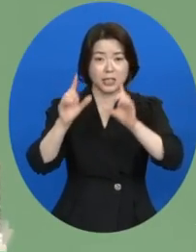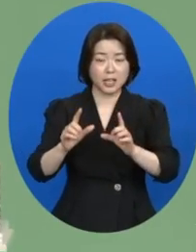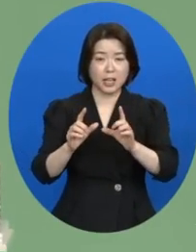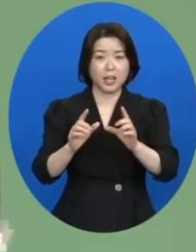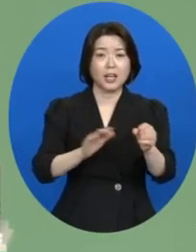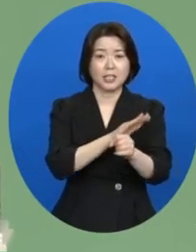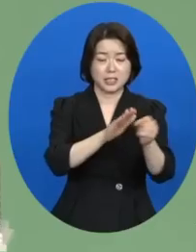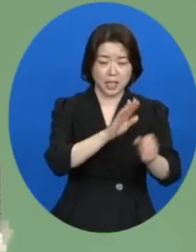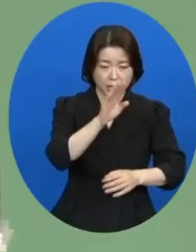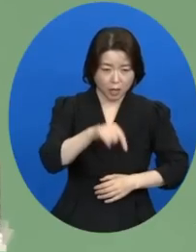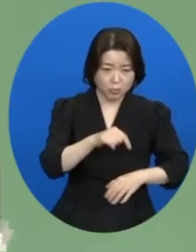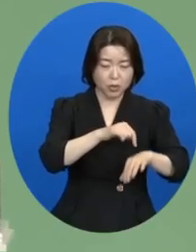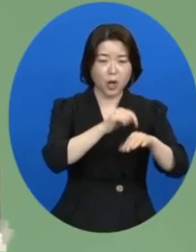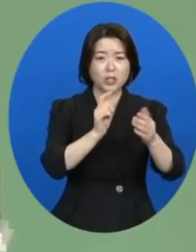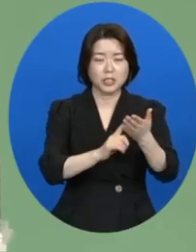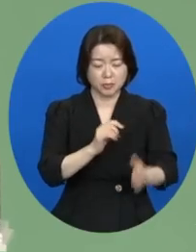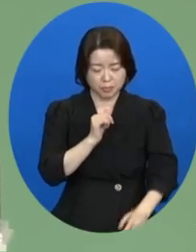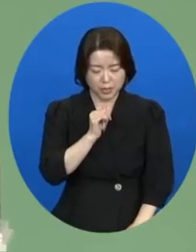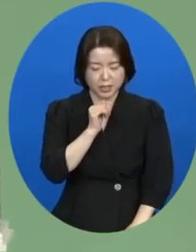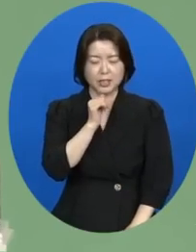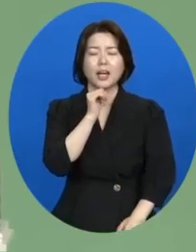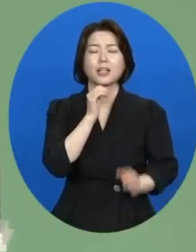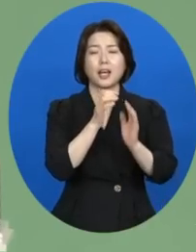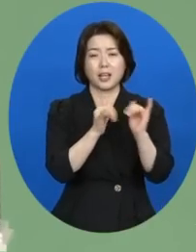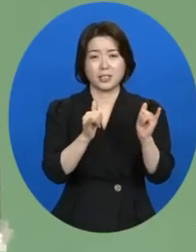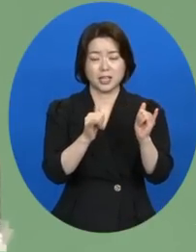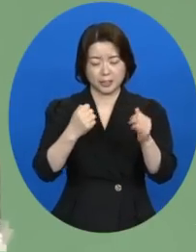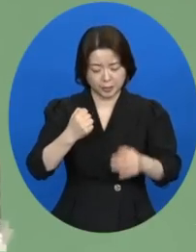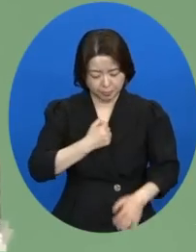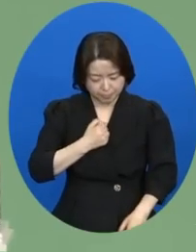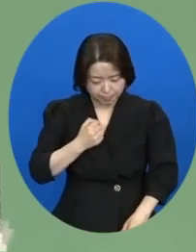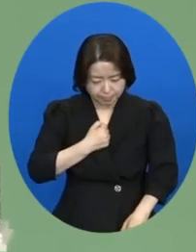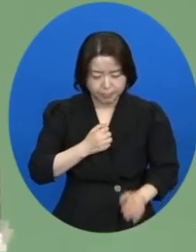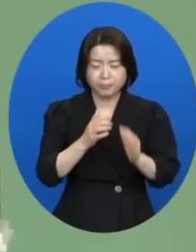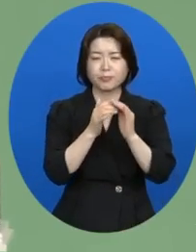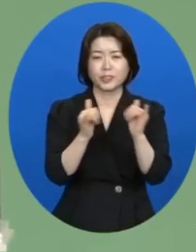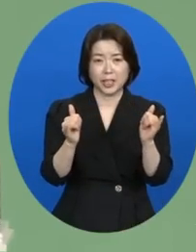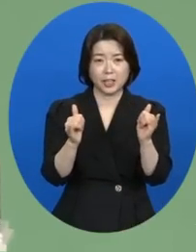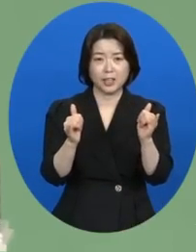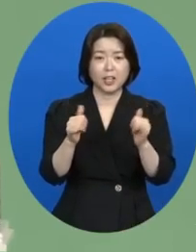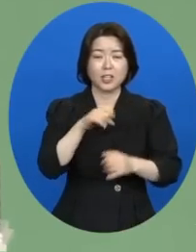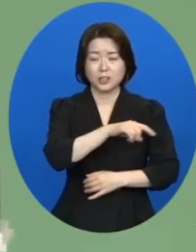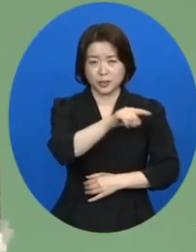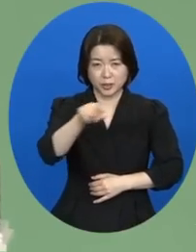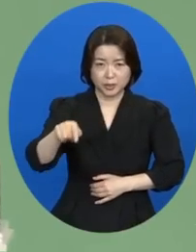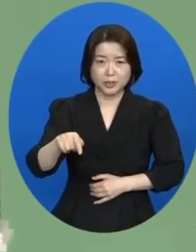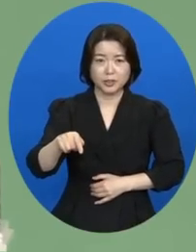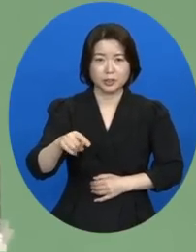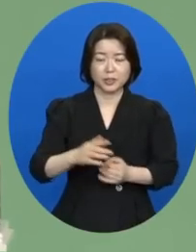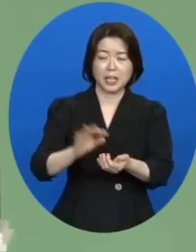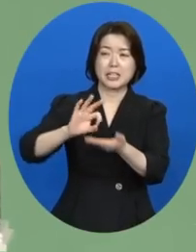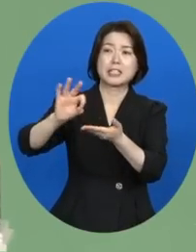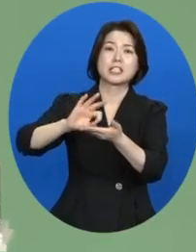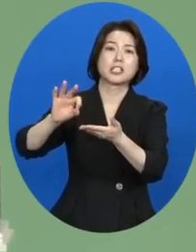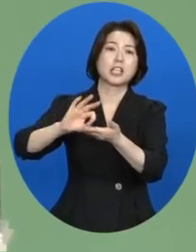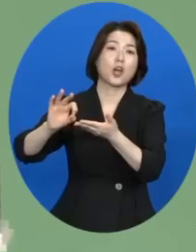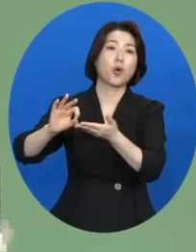사랑부의 심령이 갓난 자, 애통해하는 자들을